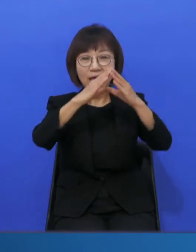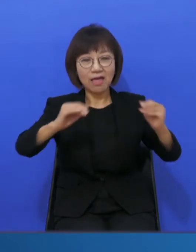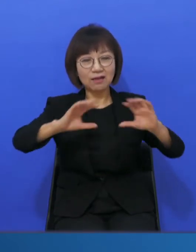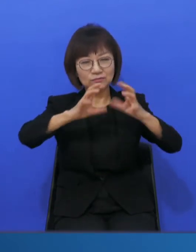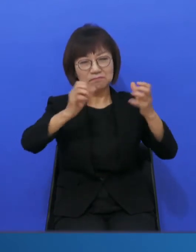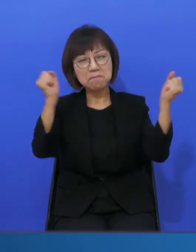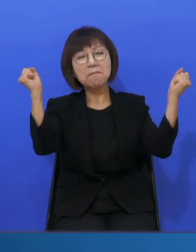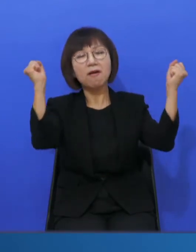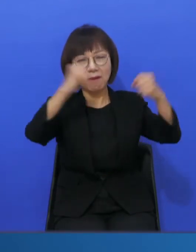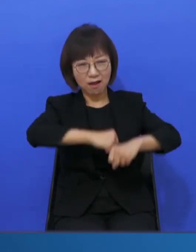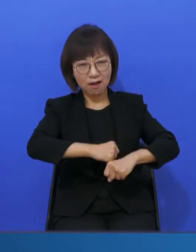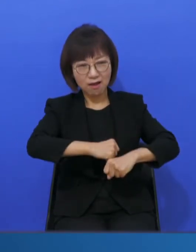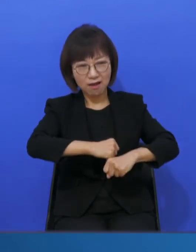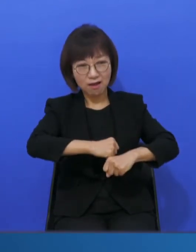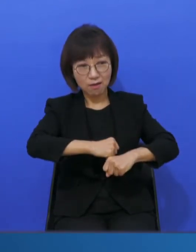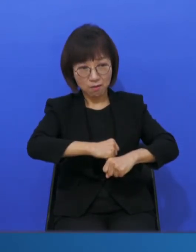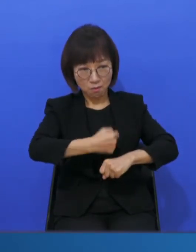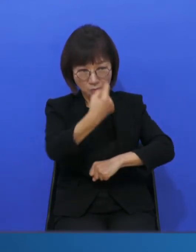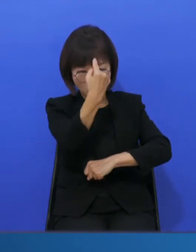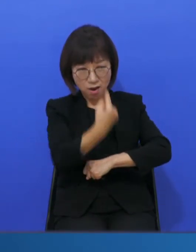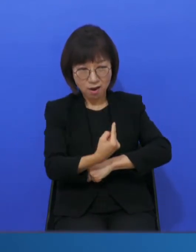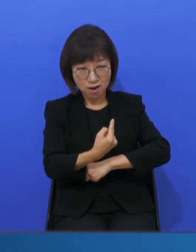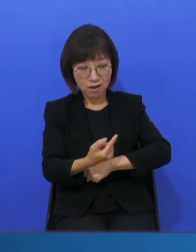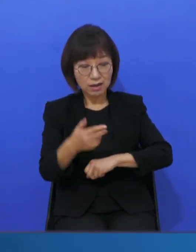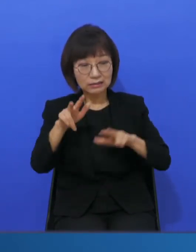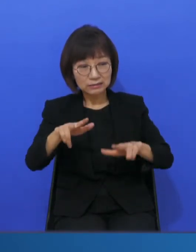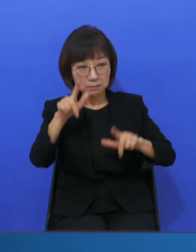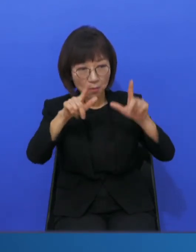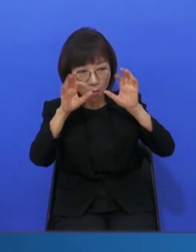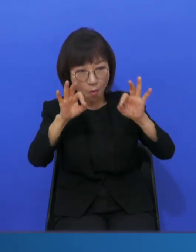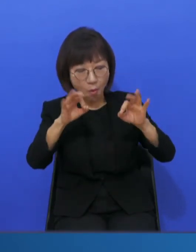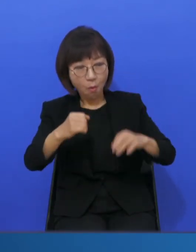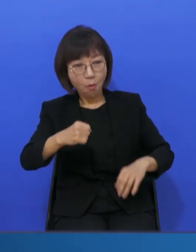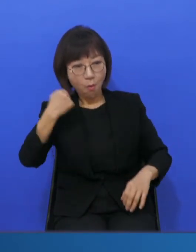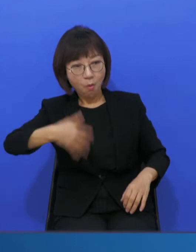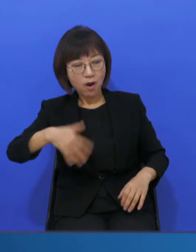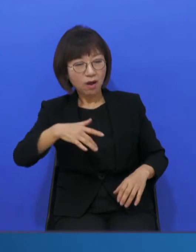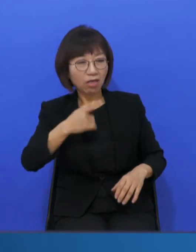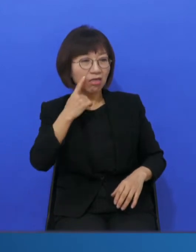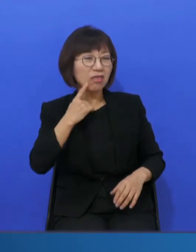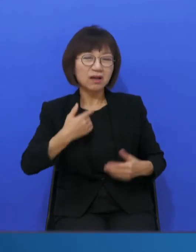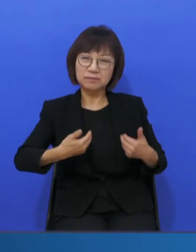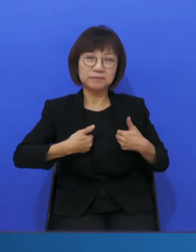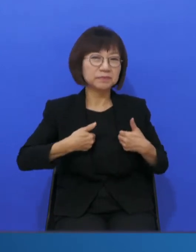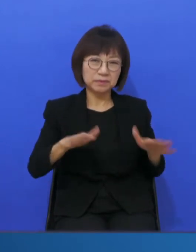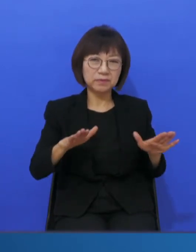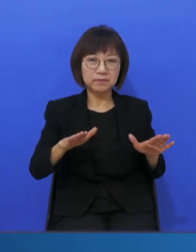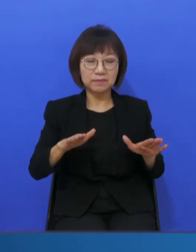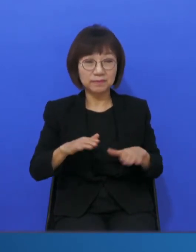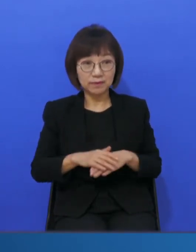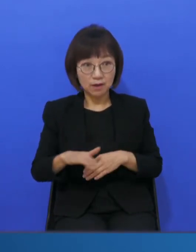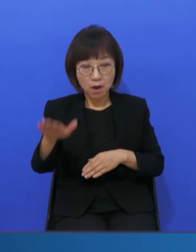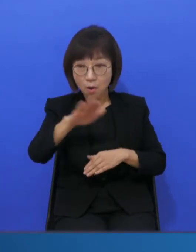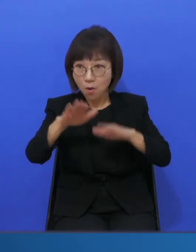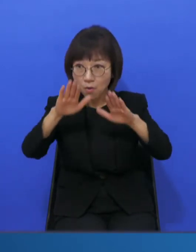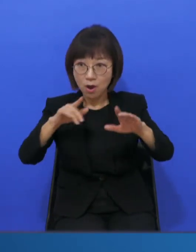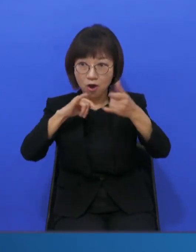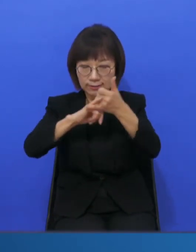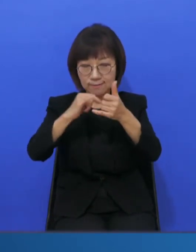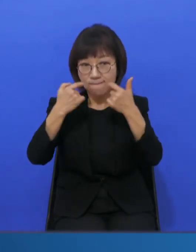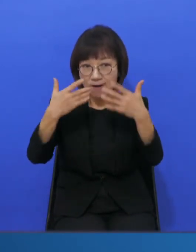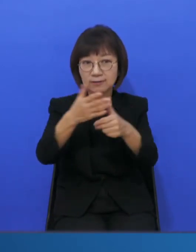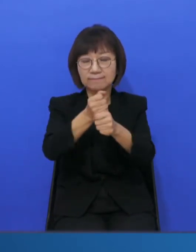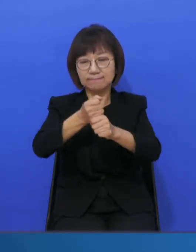그걸 보고 두려워할 필요가 없는 거예요. Egypt will come to its ground, and yet we don't have to look at that and be envious 이 of 언약을 it. 여러분이 딱 잡아라. Today you have to hold on to